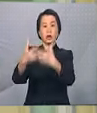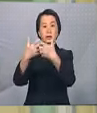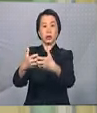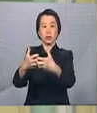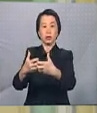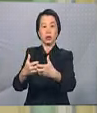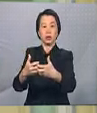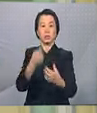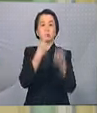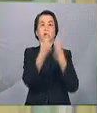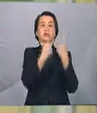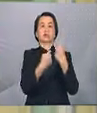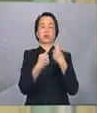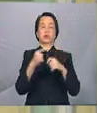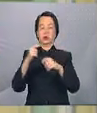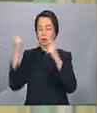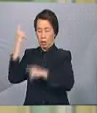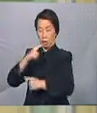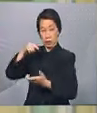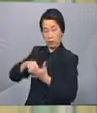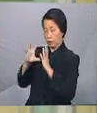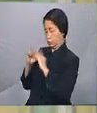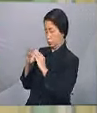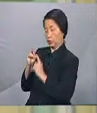ini di dalam mesyuarat khas